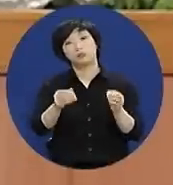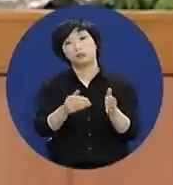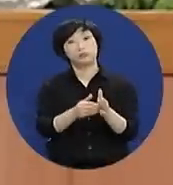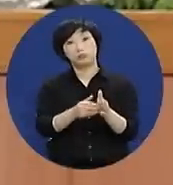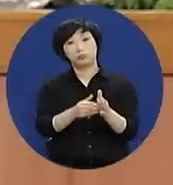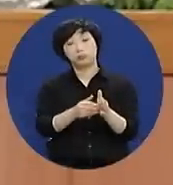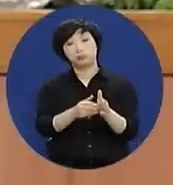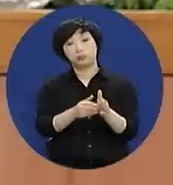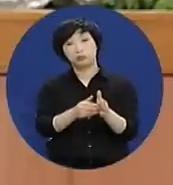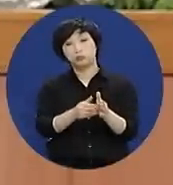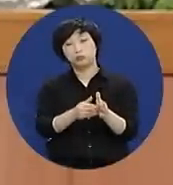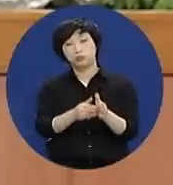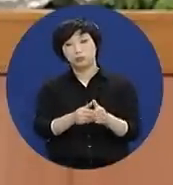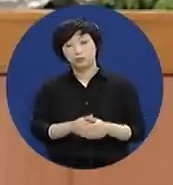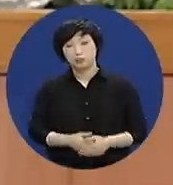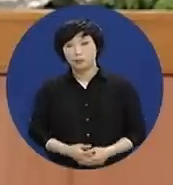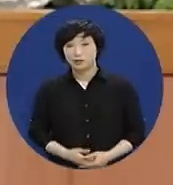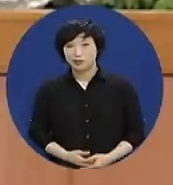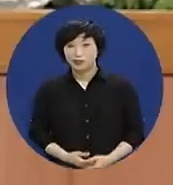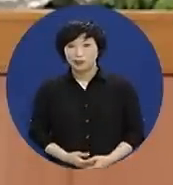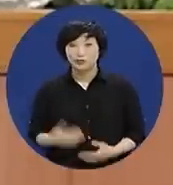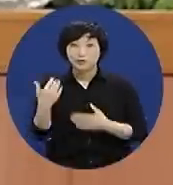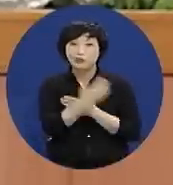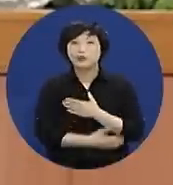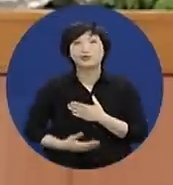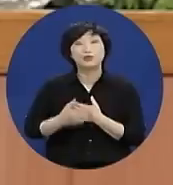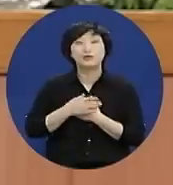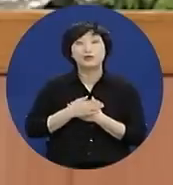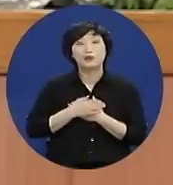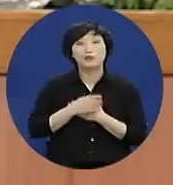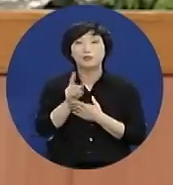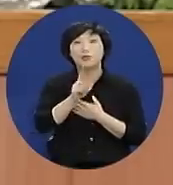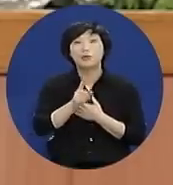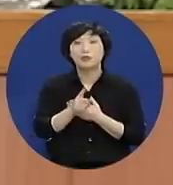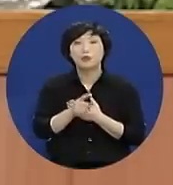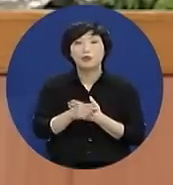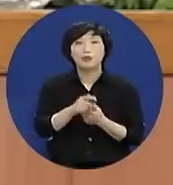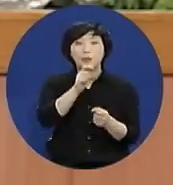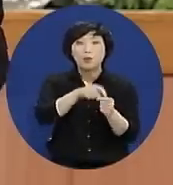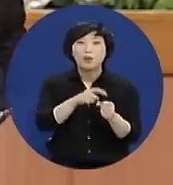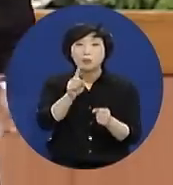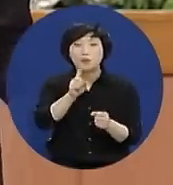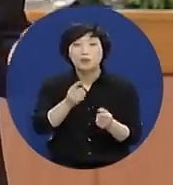がが終わりです投資する価値があります